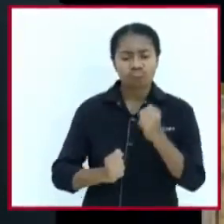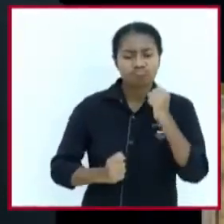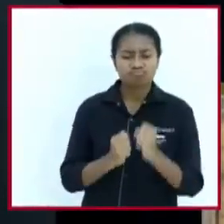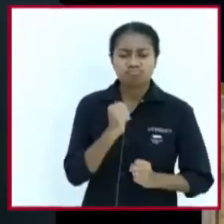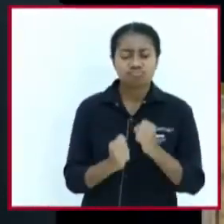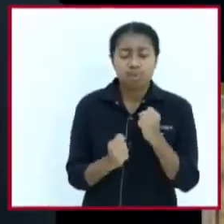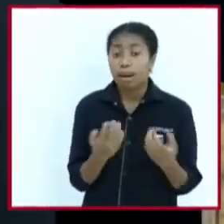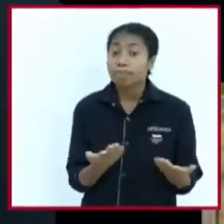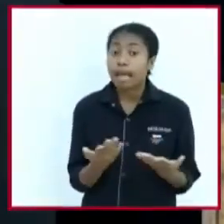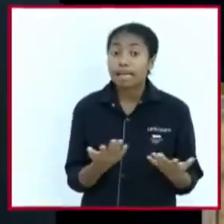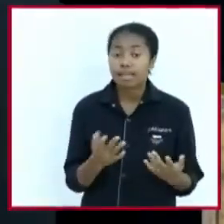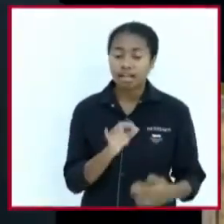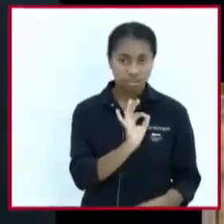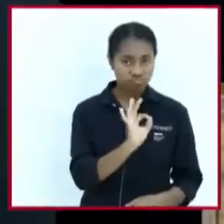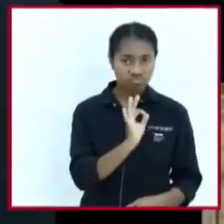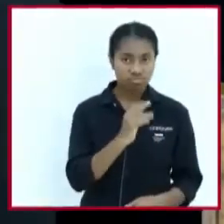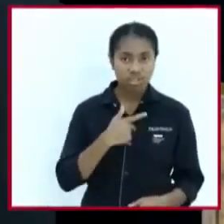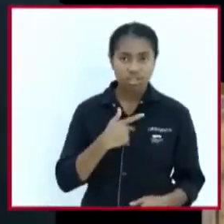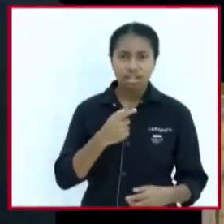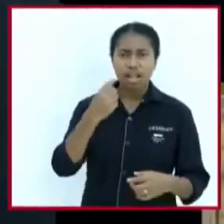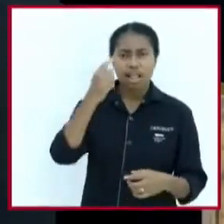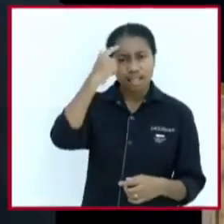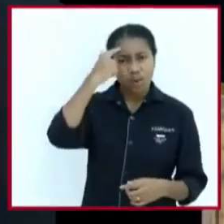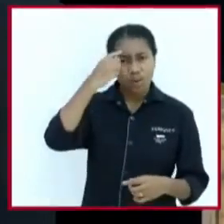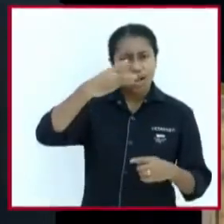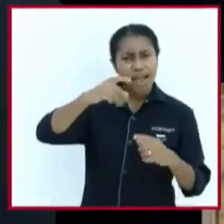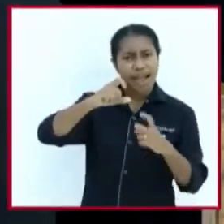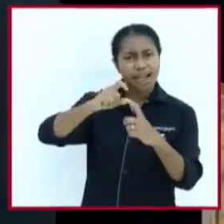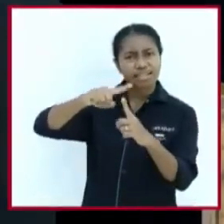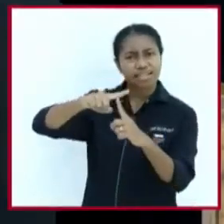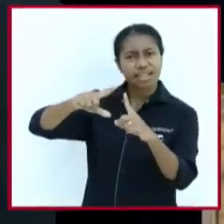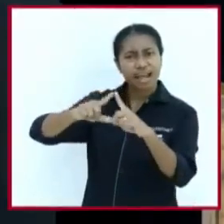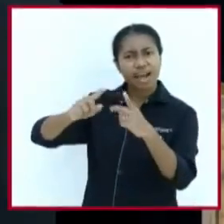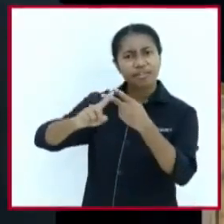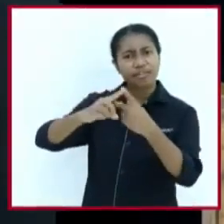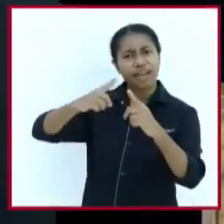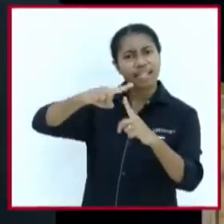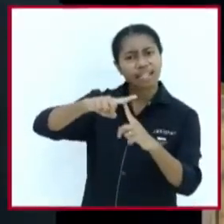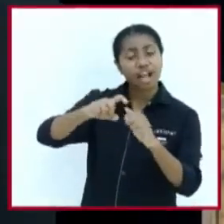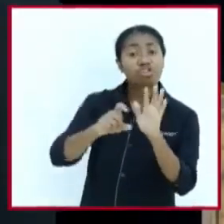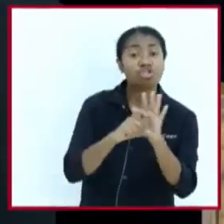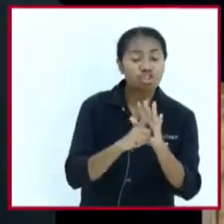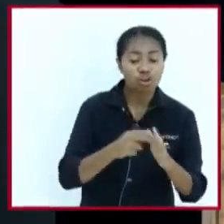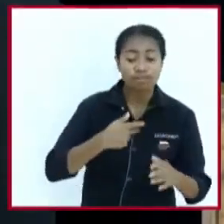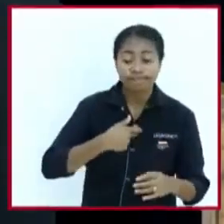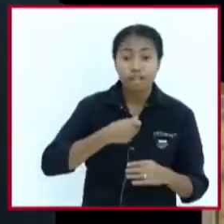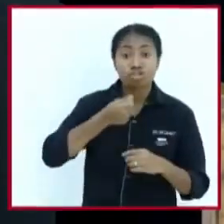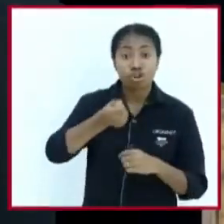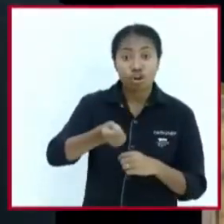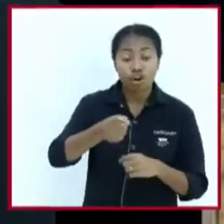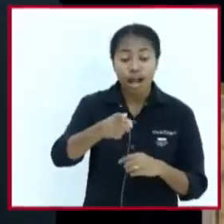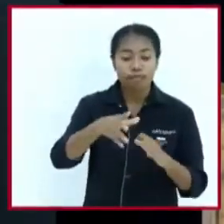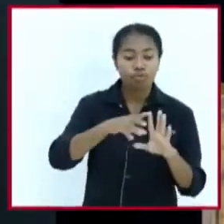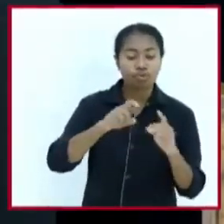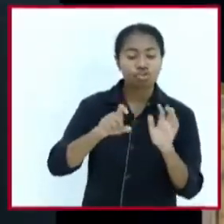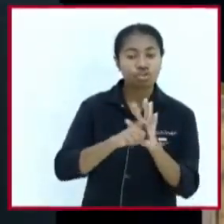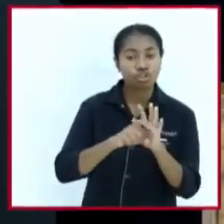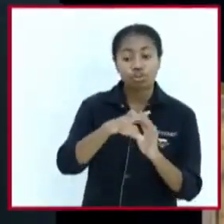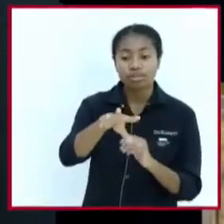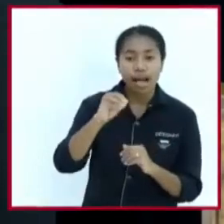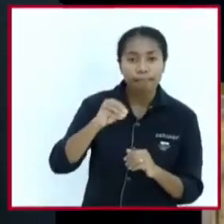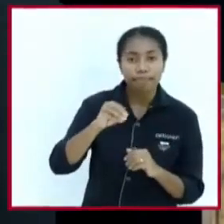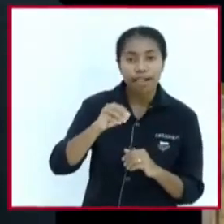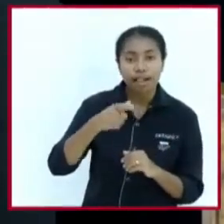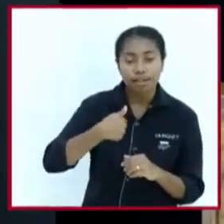tapi ini lomba lari estafet yo yah di mana keberhasilan mereka